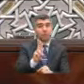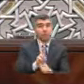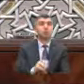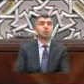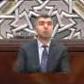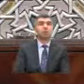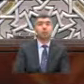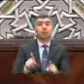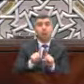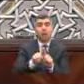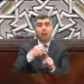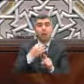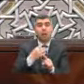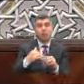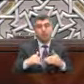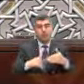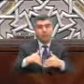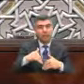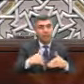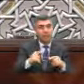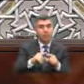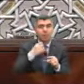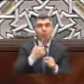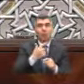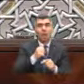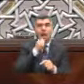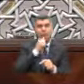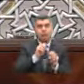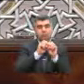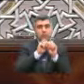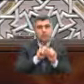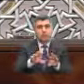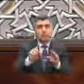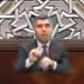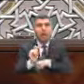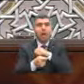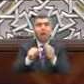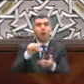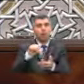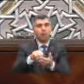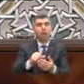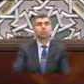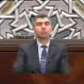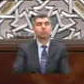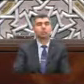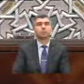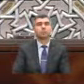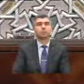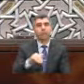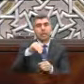من ولوج ساكنة العالم القروي للماء الصالح للشرب السيدات والسادة النواب المحترمين المجموعة النيابية للتقدم